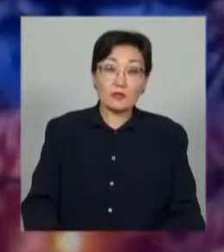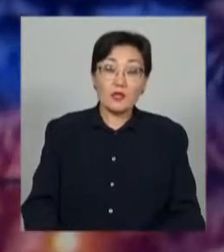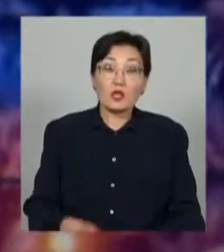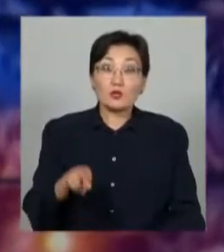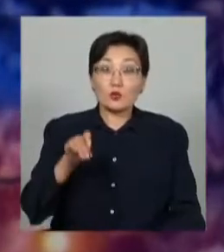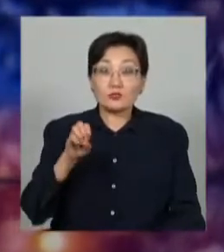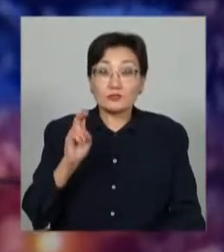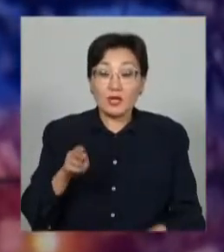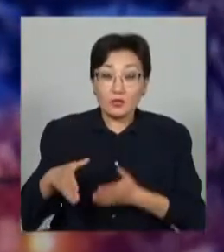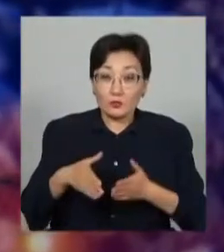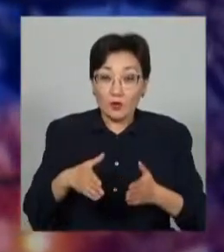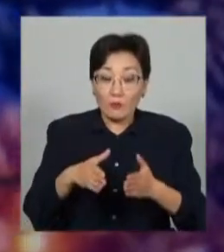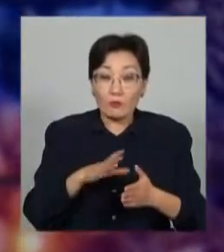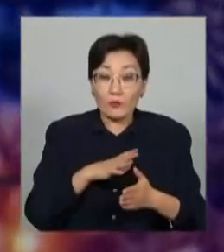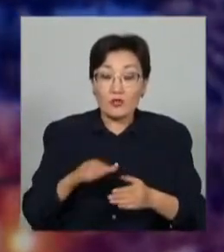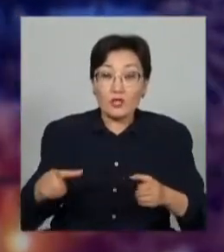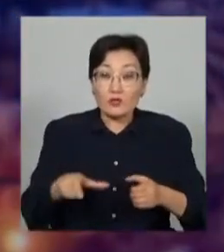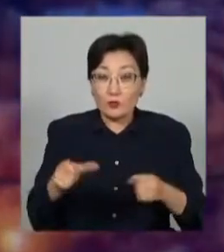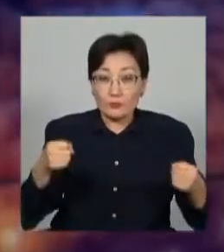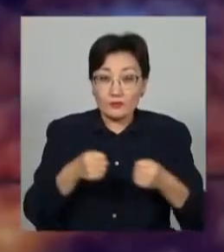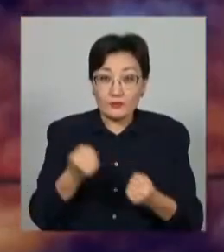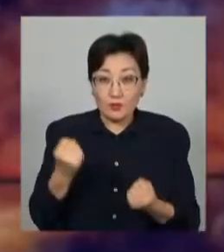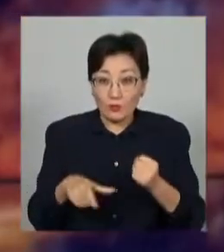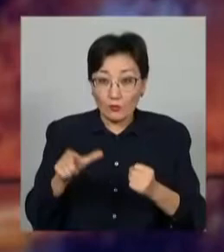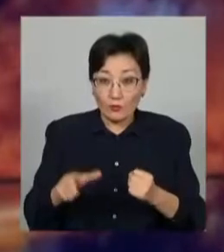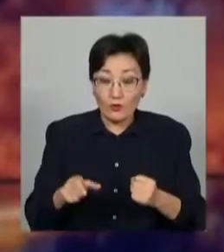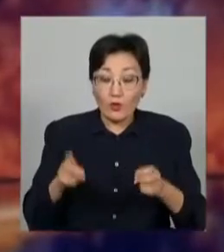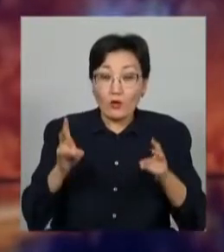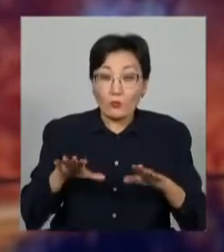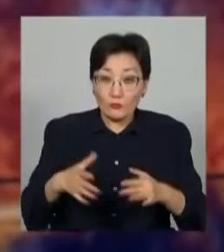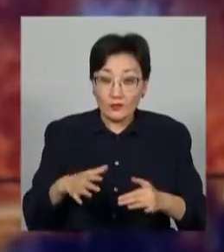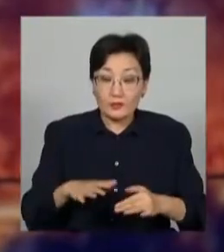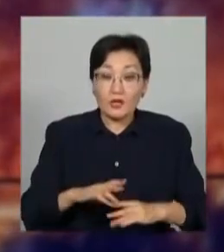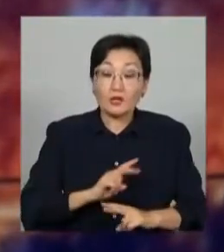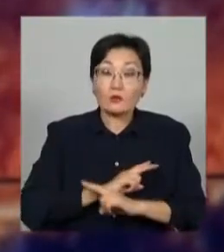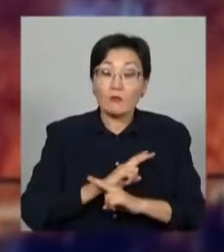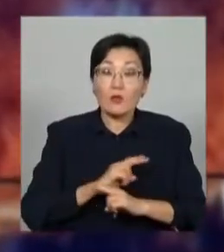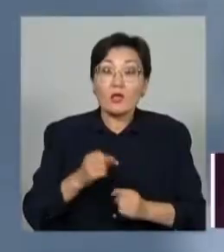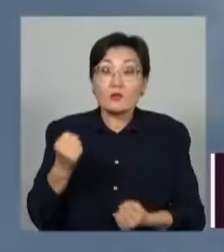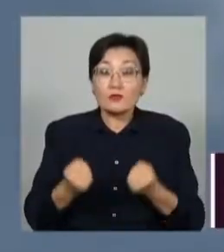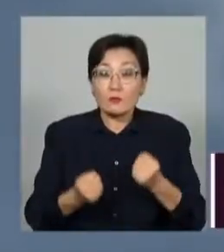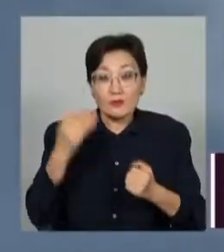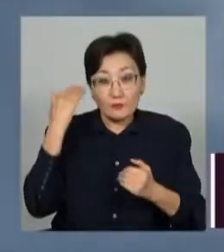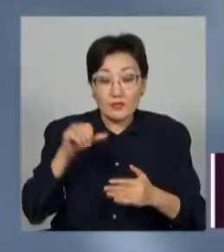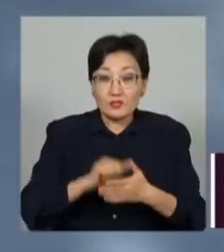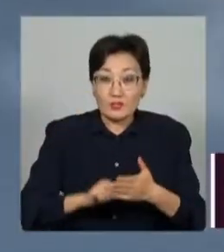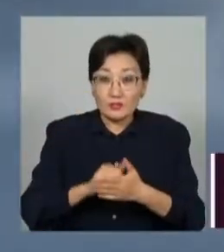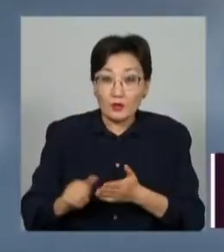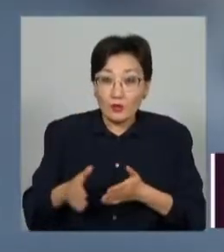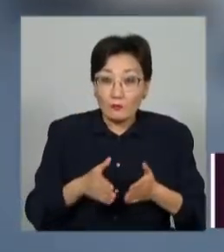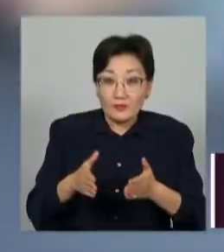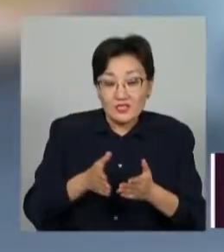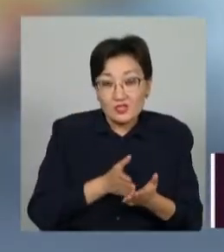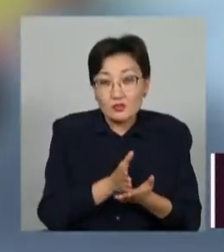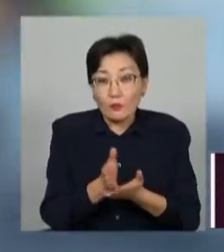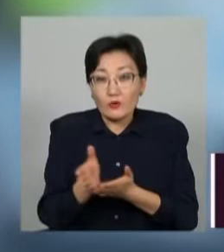Достық даңғылының бойында болған жол апатынан жүргізуші оқиға орнында қайтыс болды. Chevrolet маркалы автомобиль белгісіз себеппен жол жиегіне шығып